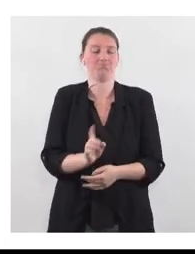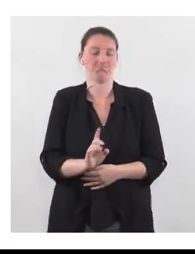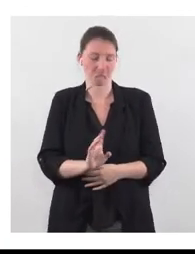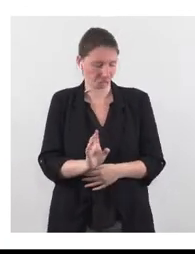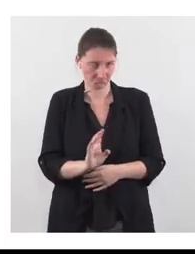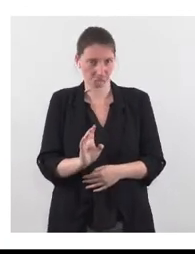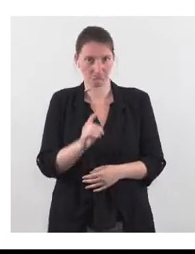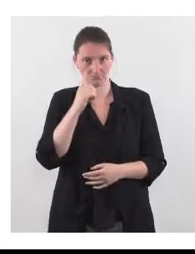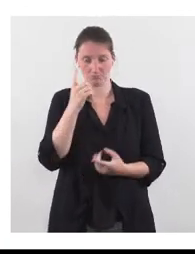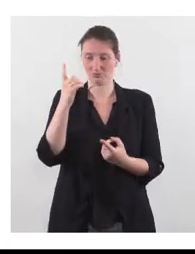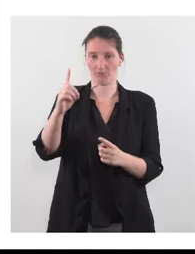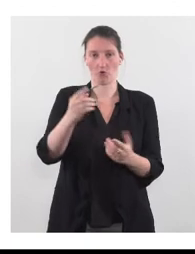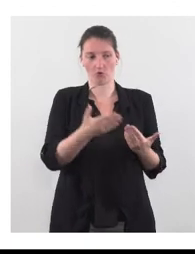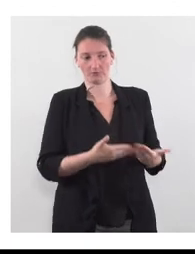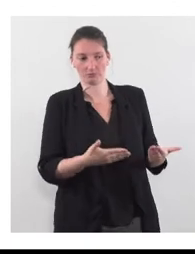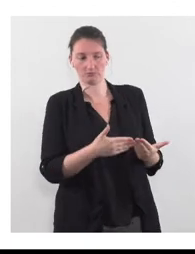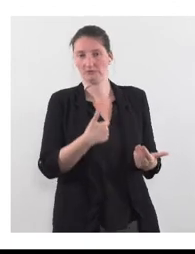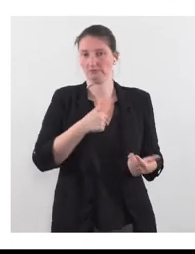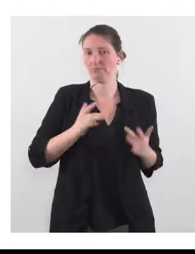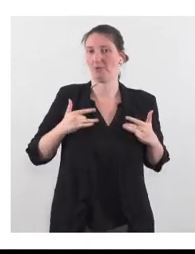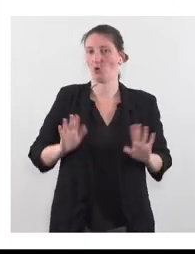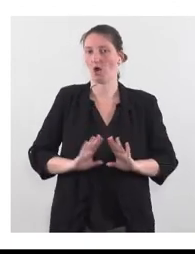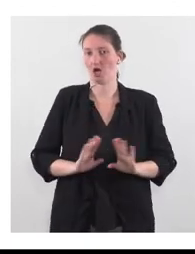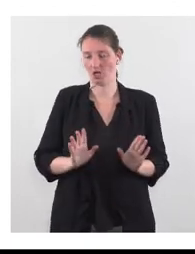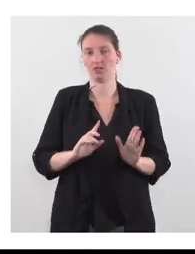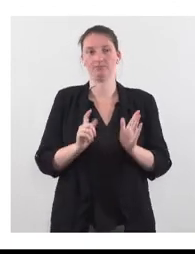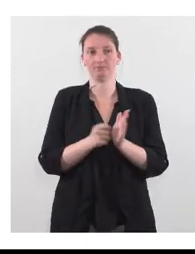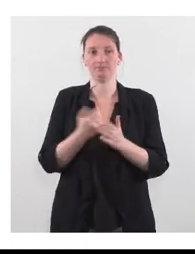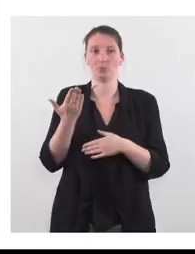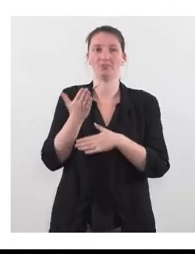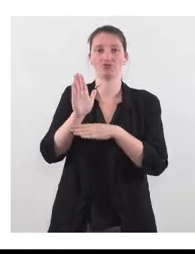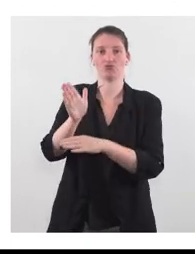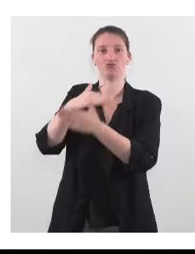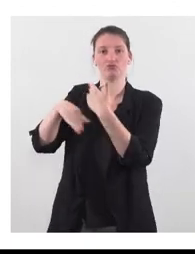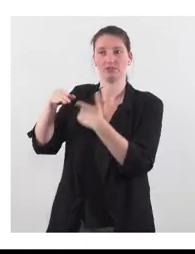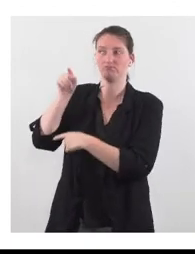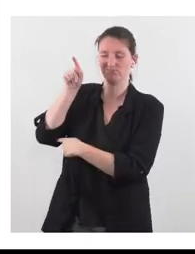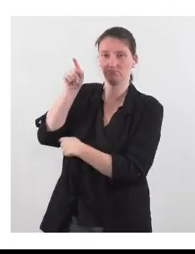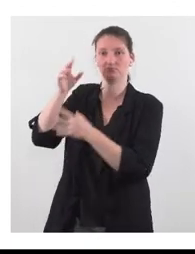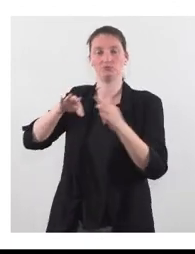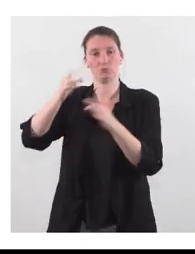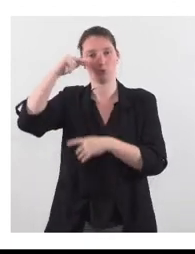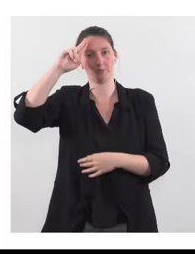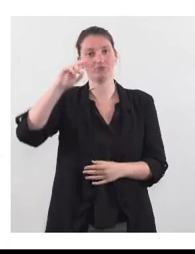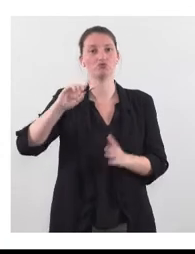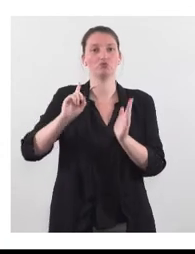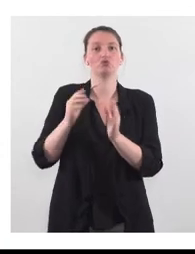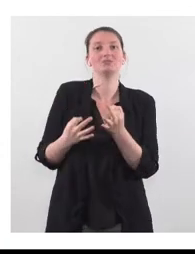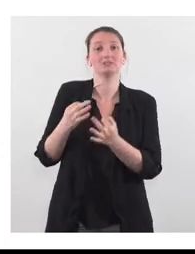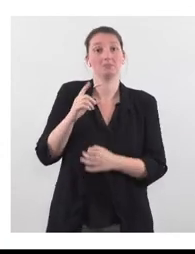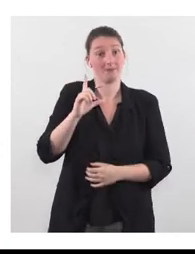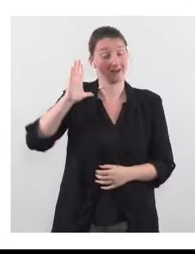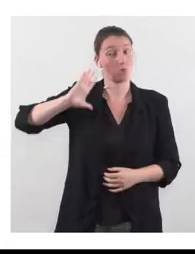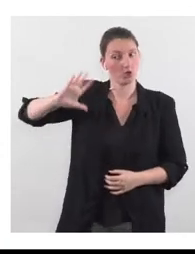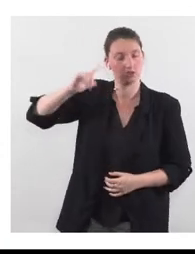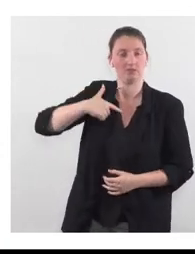de défense de ce cas lorsqu'il a été présenté à la Cour européenne de justice, mais je travaillais à l'époque pour la Cour